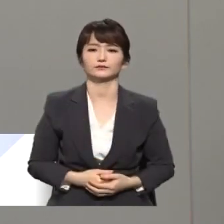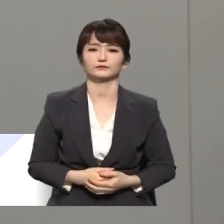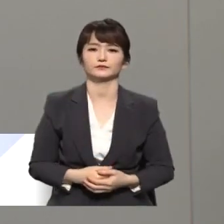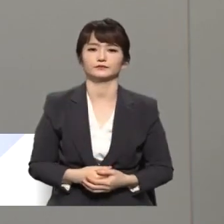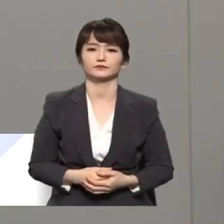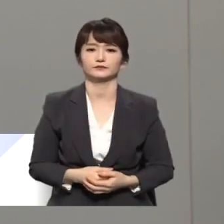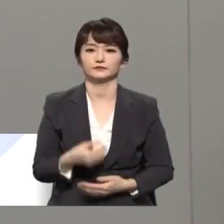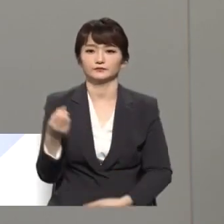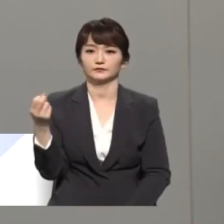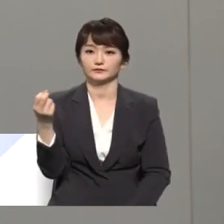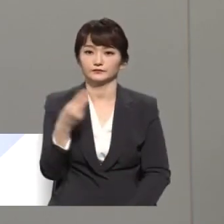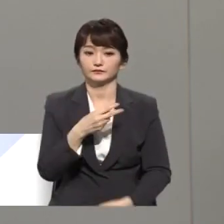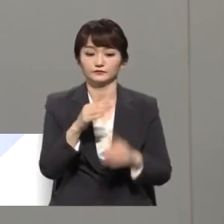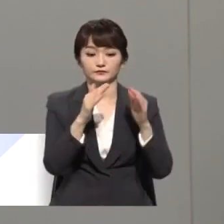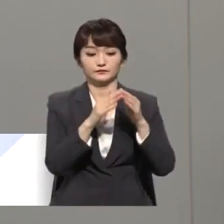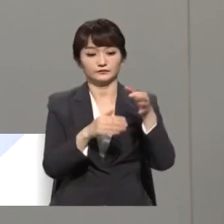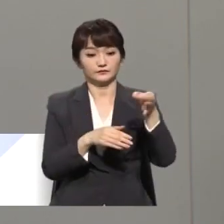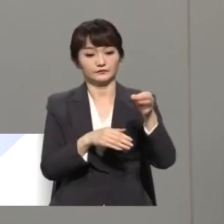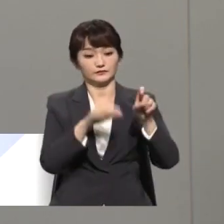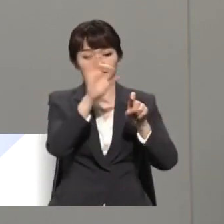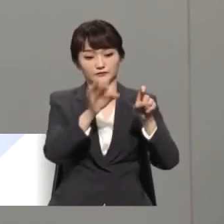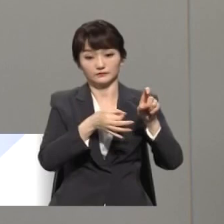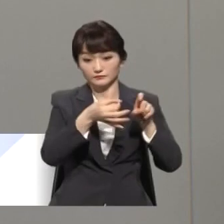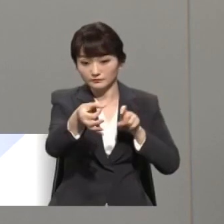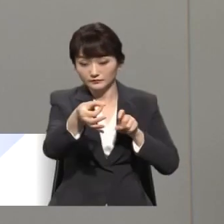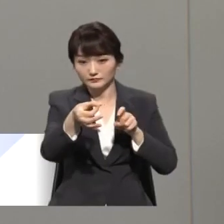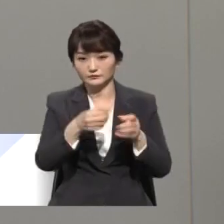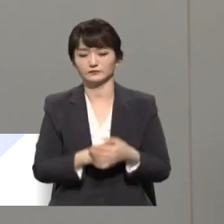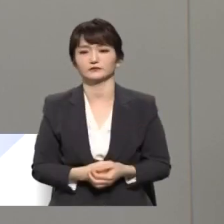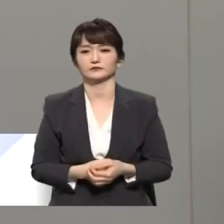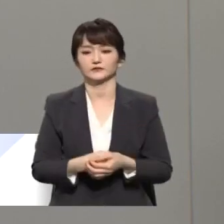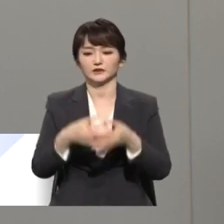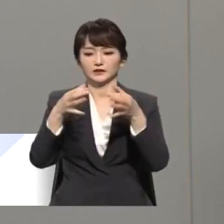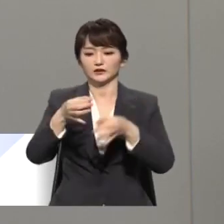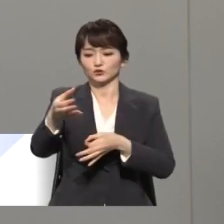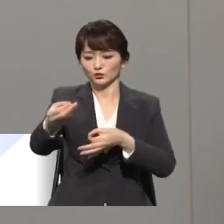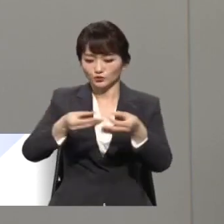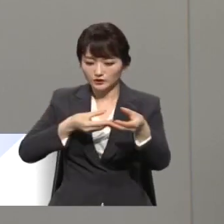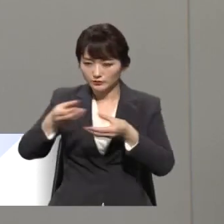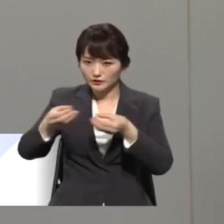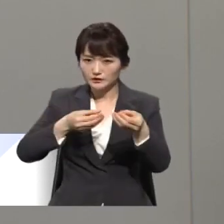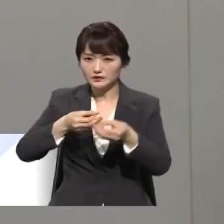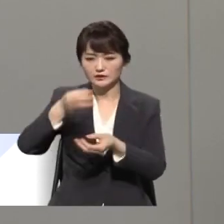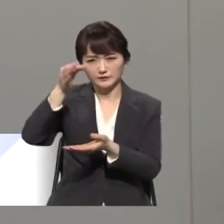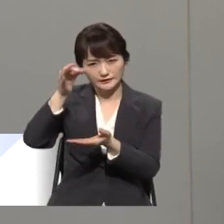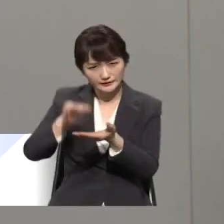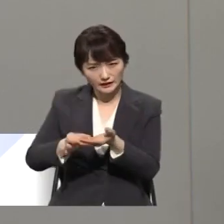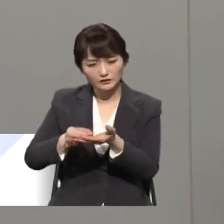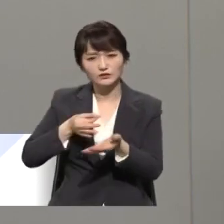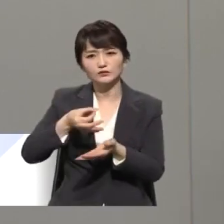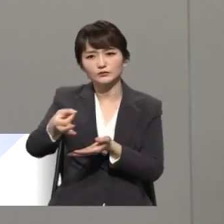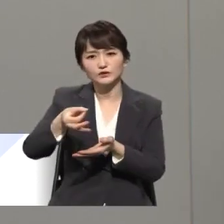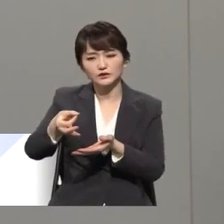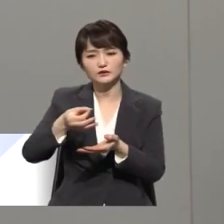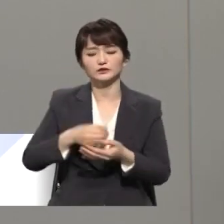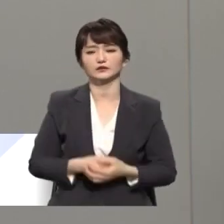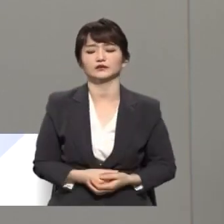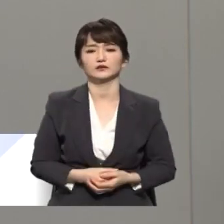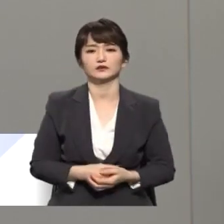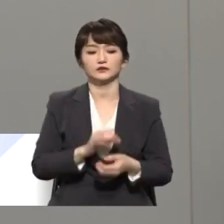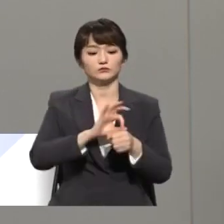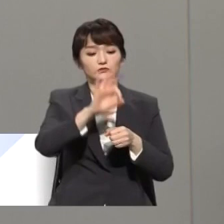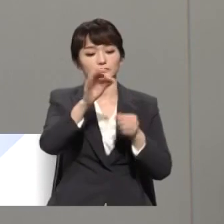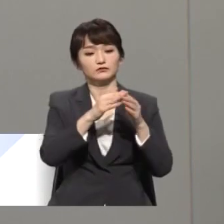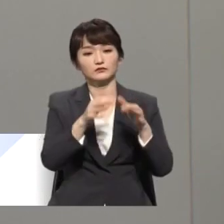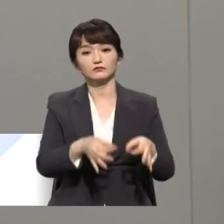또 집값의 10% 만 내고 1 등급 은행 대추 기자 정도의 쌍의 자를 내다가 10년 d 아무리 집값이 올라도